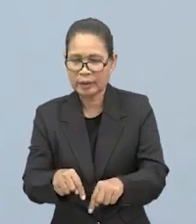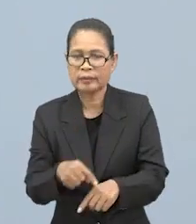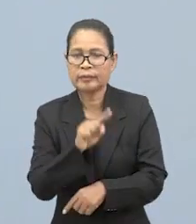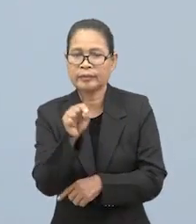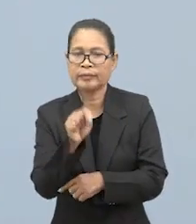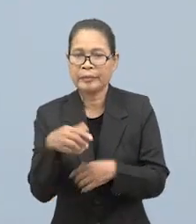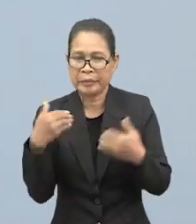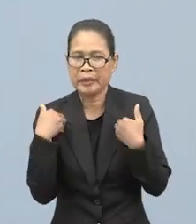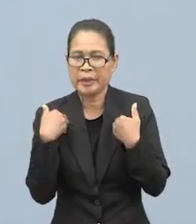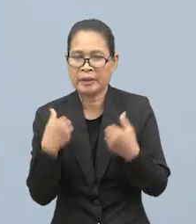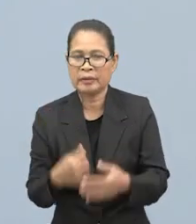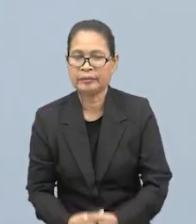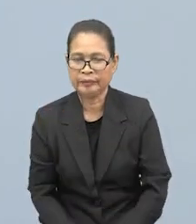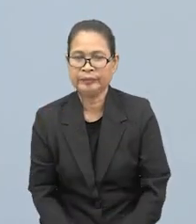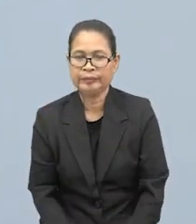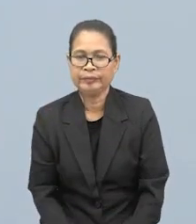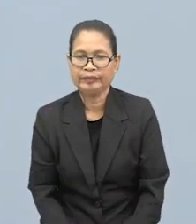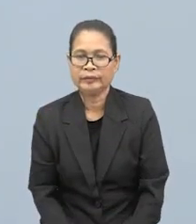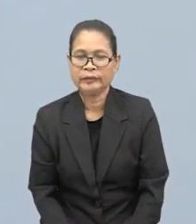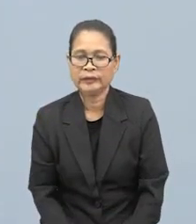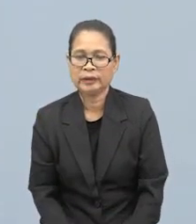sập hiện.